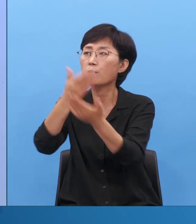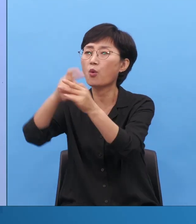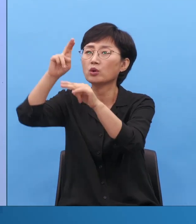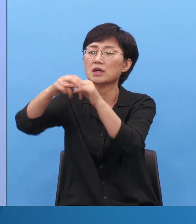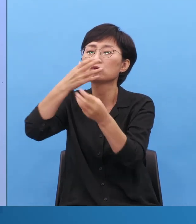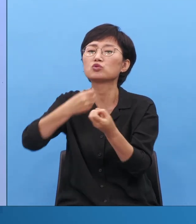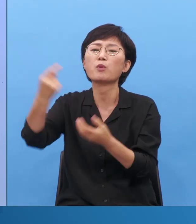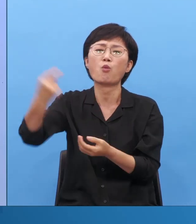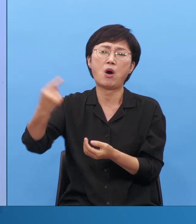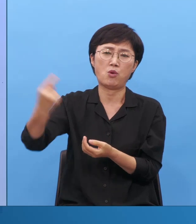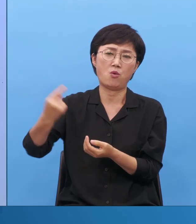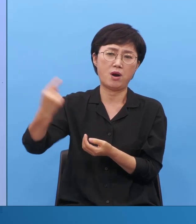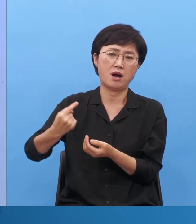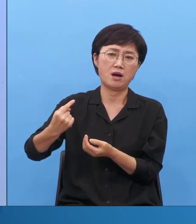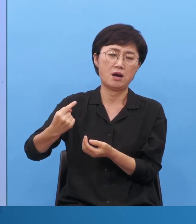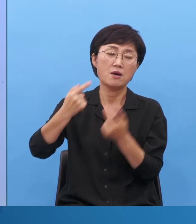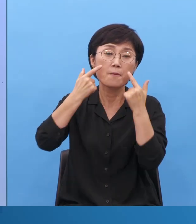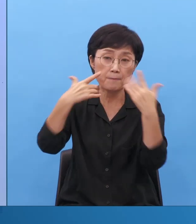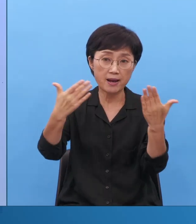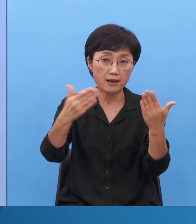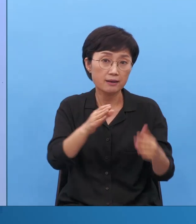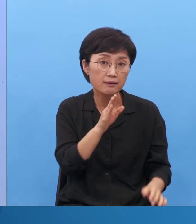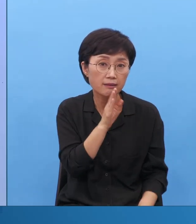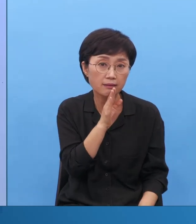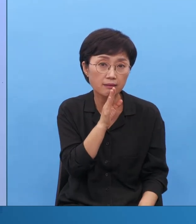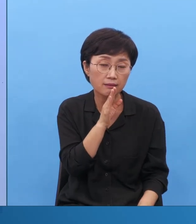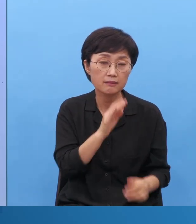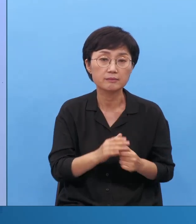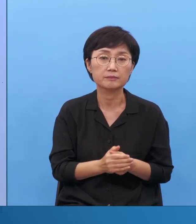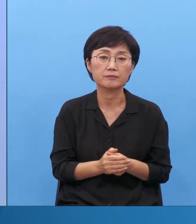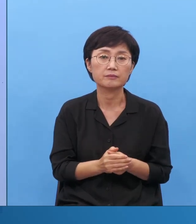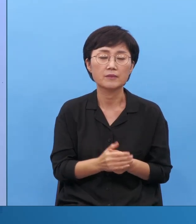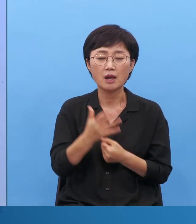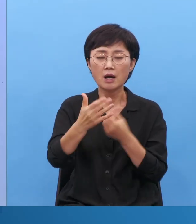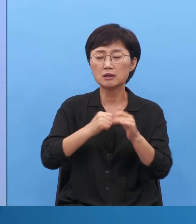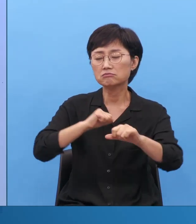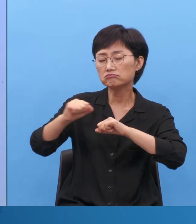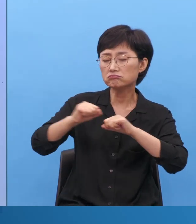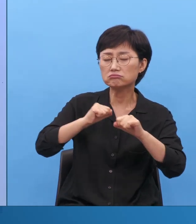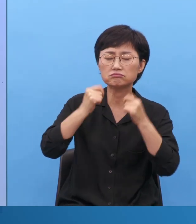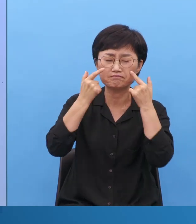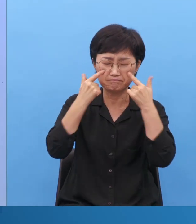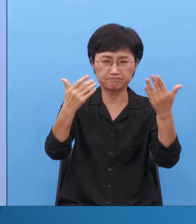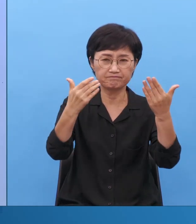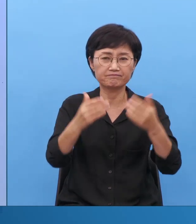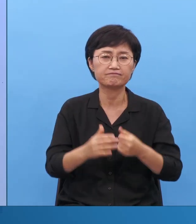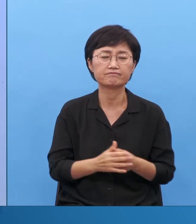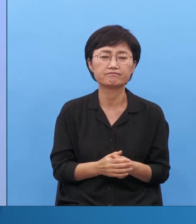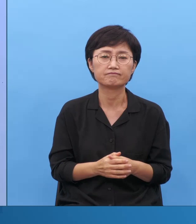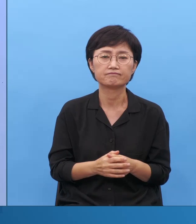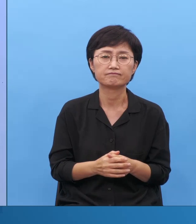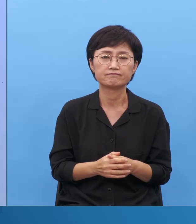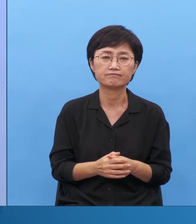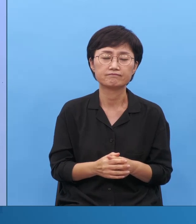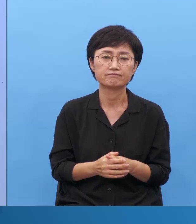말이에요. 그거 tremendous. 기도하는 겁니다. And you continue to pray with that. 하나님이 역사하시게 돼 있어요. God is bound to work.